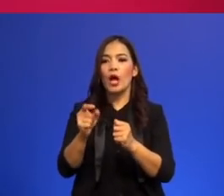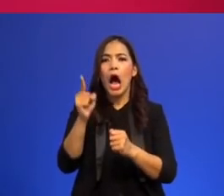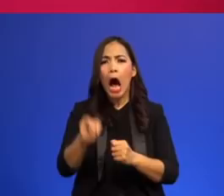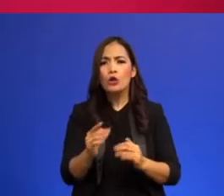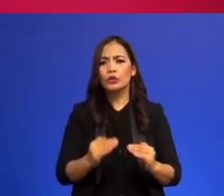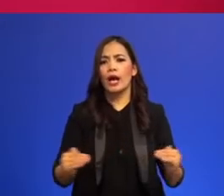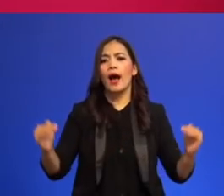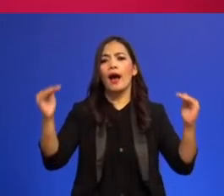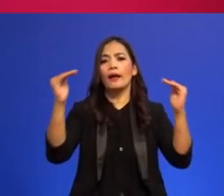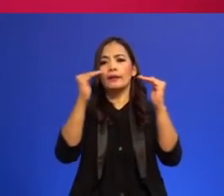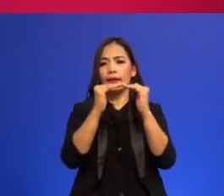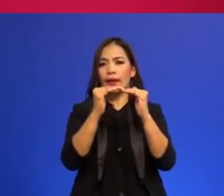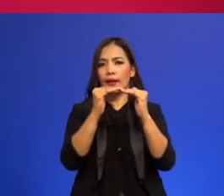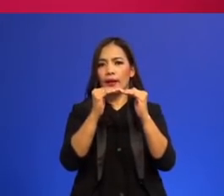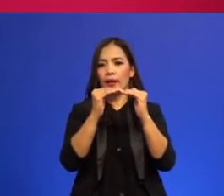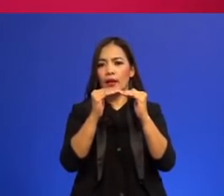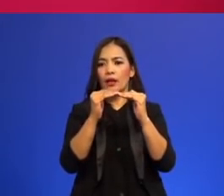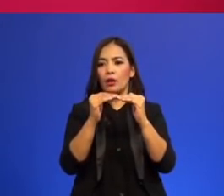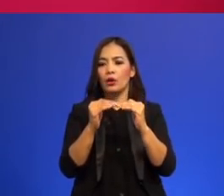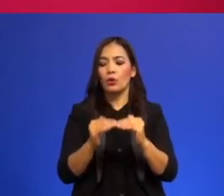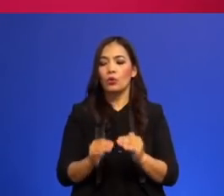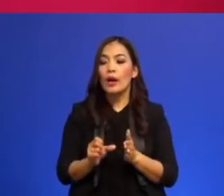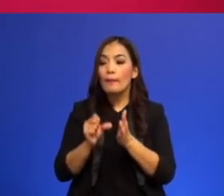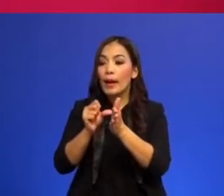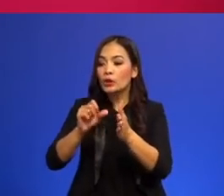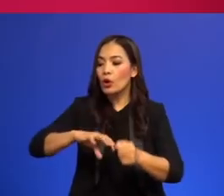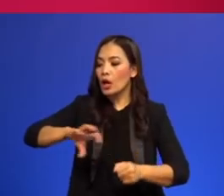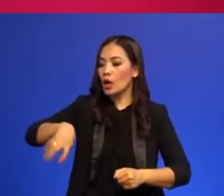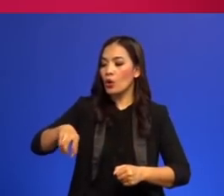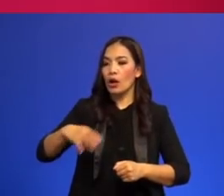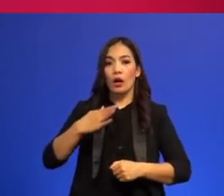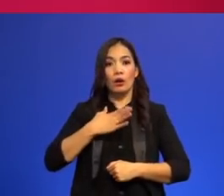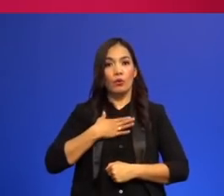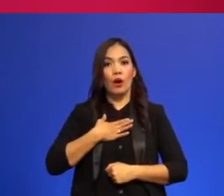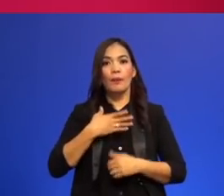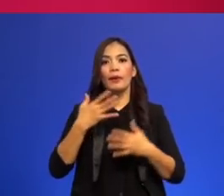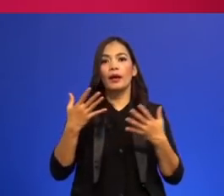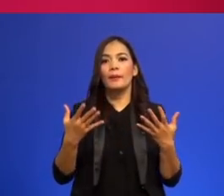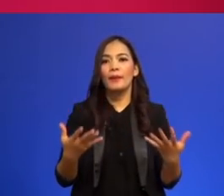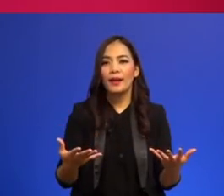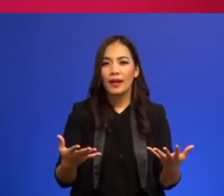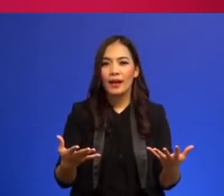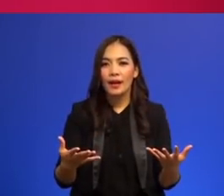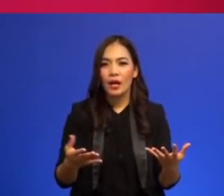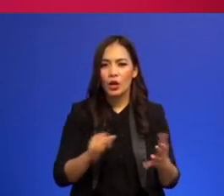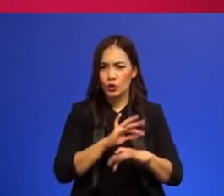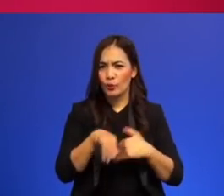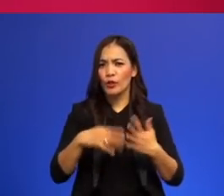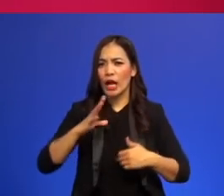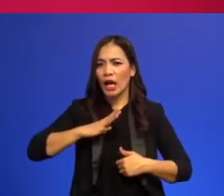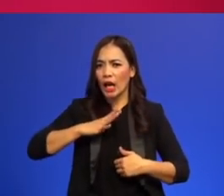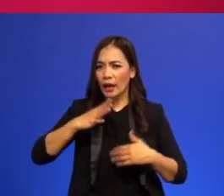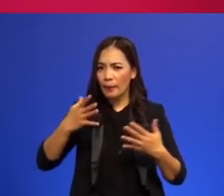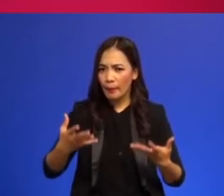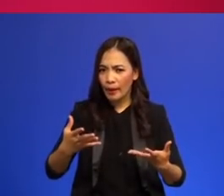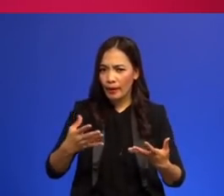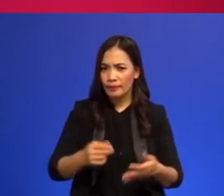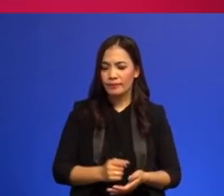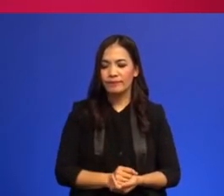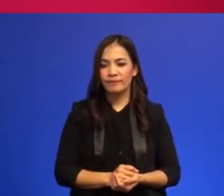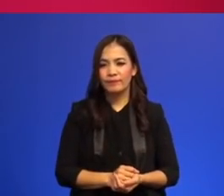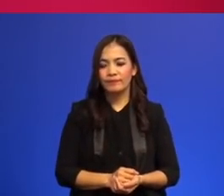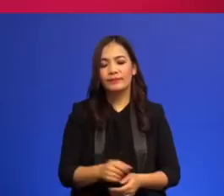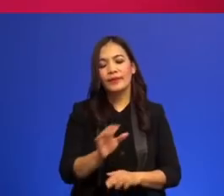dong. Lu udah bantu keluarga lu, keluarga gua belum dia bantu. Lah keluarganya kaya-kaya,